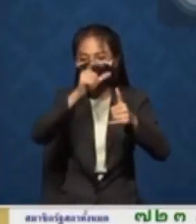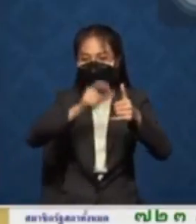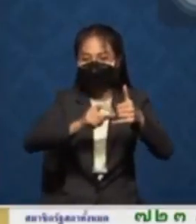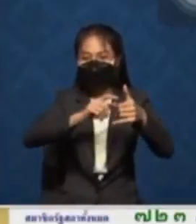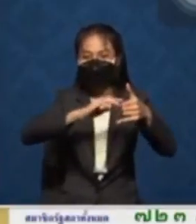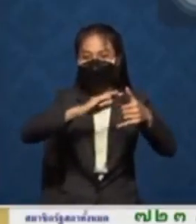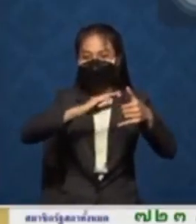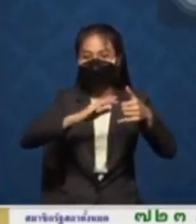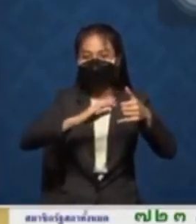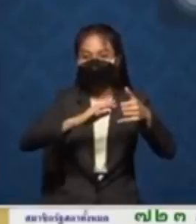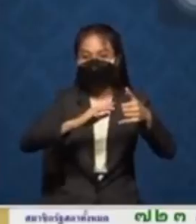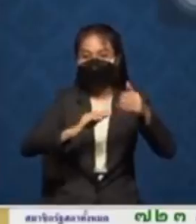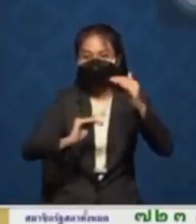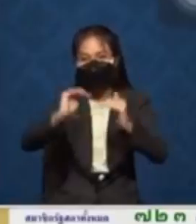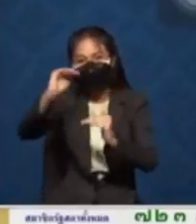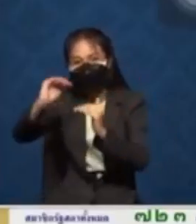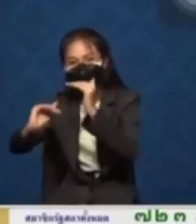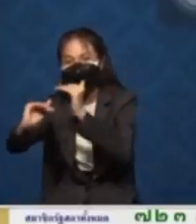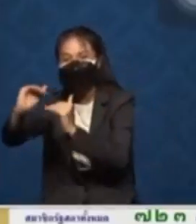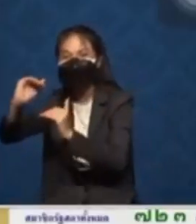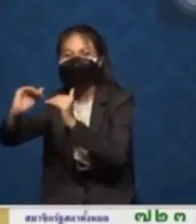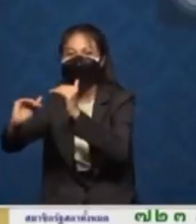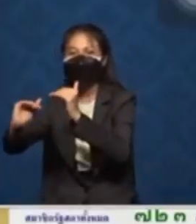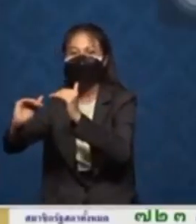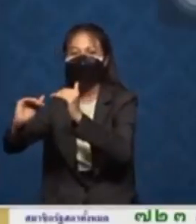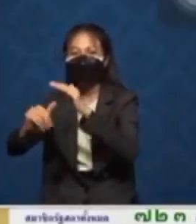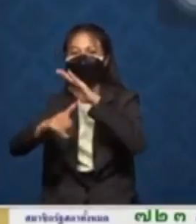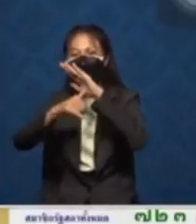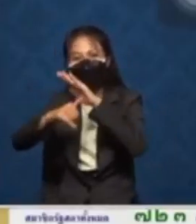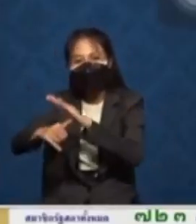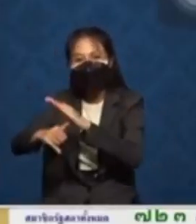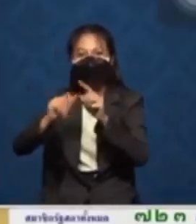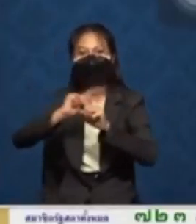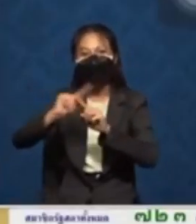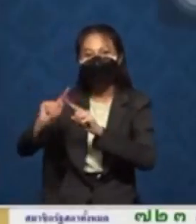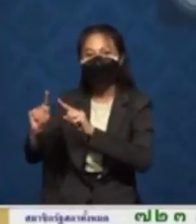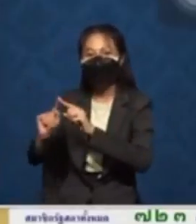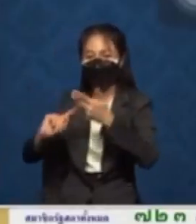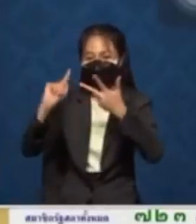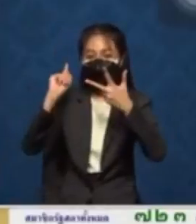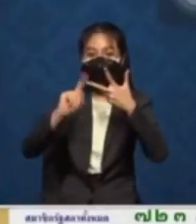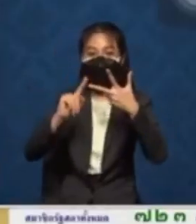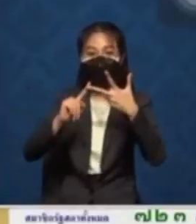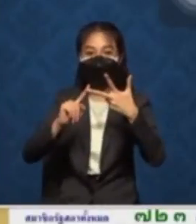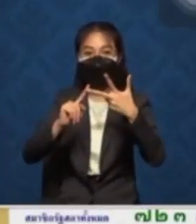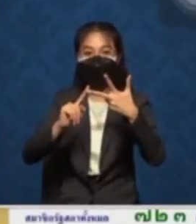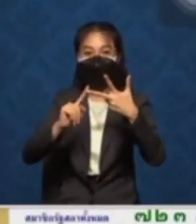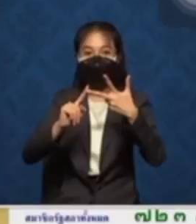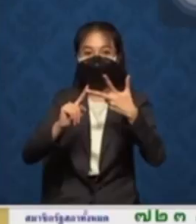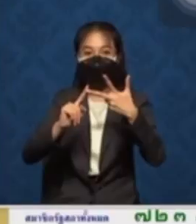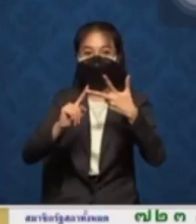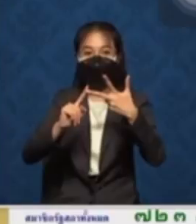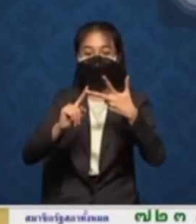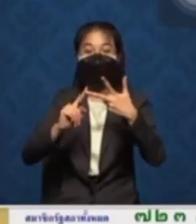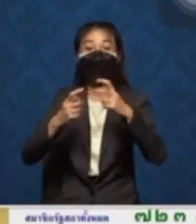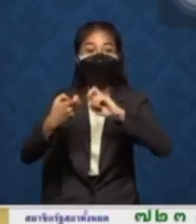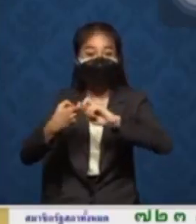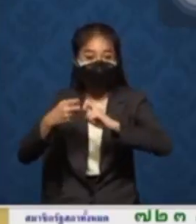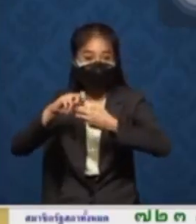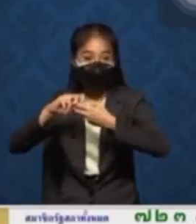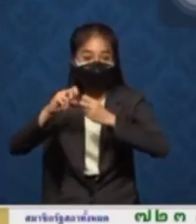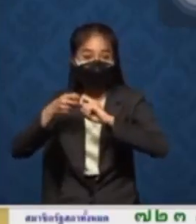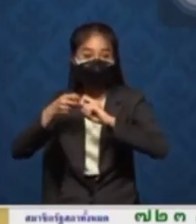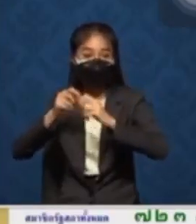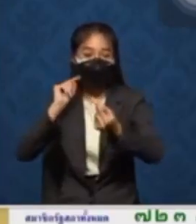นในประเทศนี้ขึ้นอยู่กับโชคชะตามากกว่าความสามารถโรคที่3หรือโรคสุดท้ายนะครับที่ประเทศไทยกำลังเผชิญก็คือโรคประ